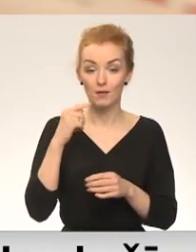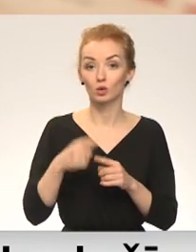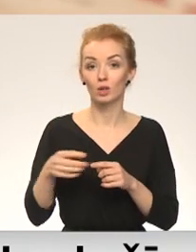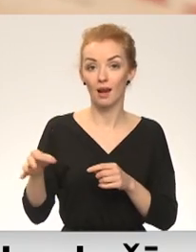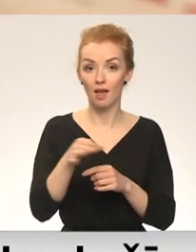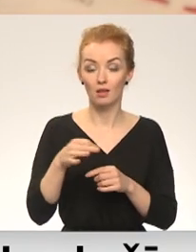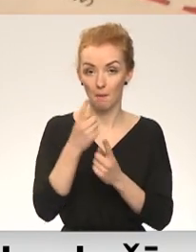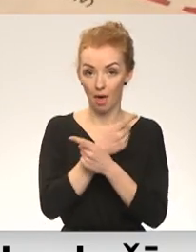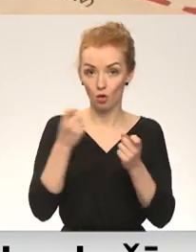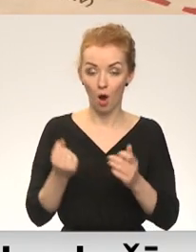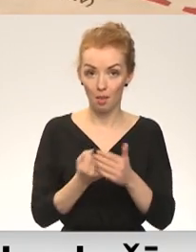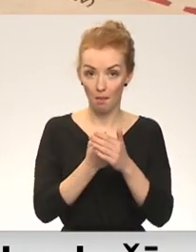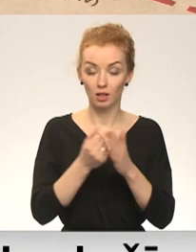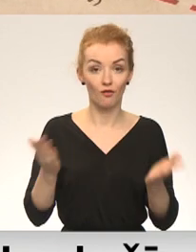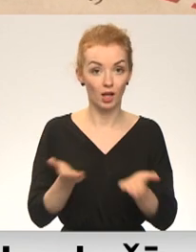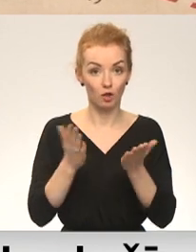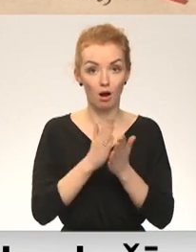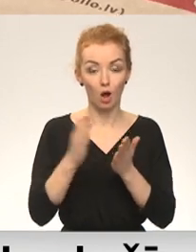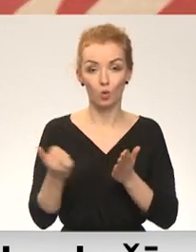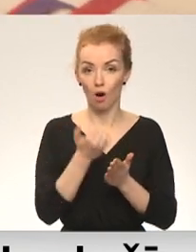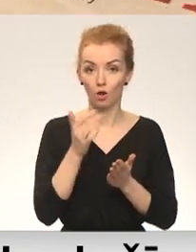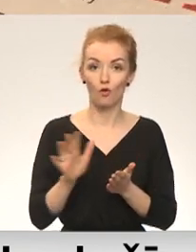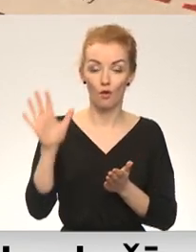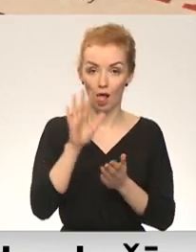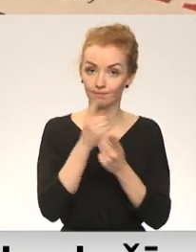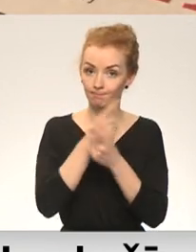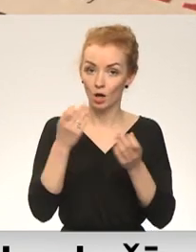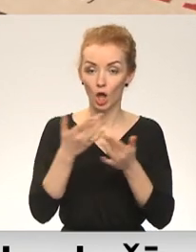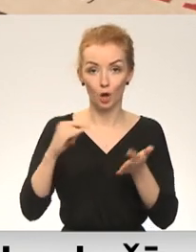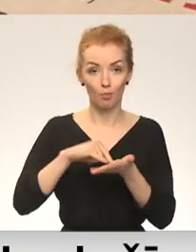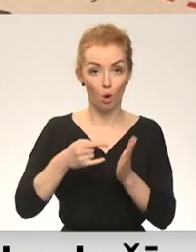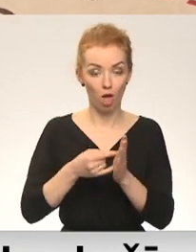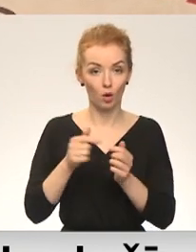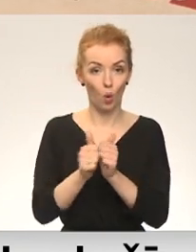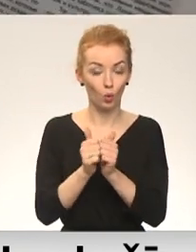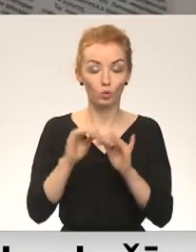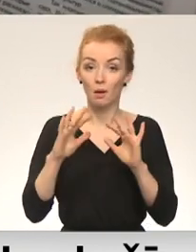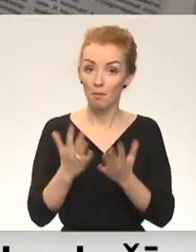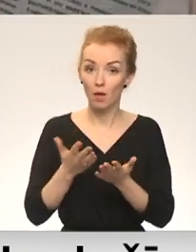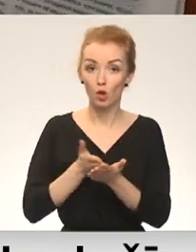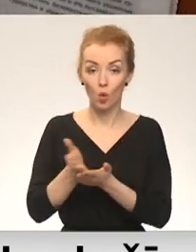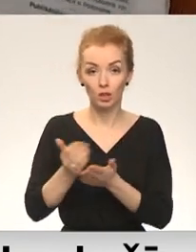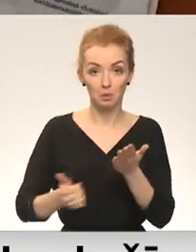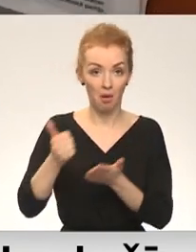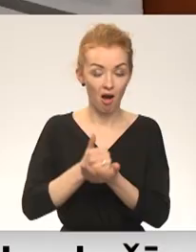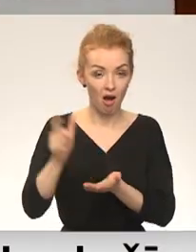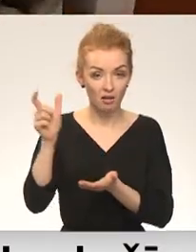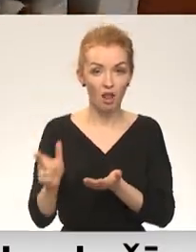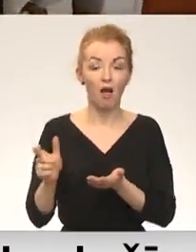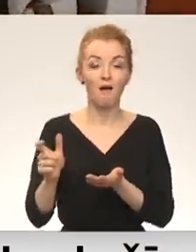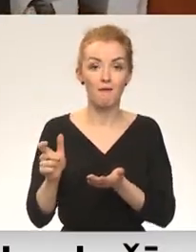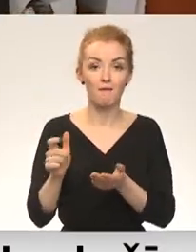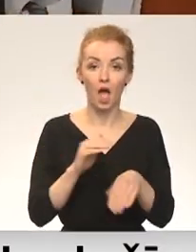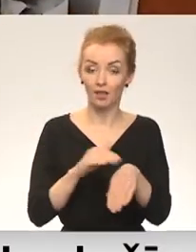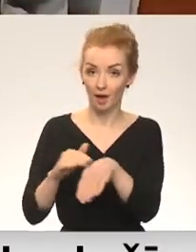atbalsta veicināšanai valsts ik gadu izsludina dažādus projektu konkursus. Vienlaikus nozeres pārstāvi nemitīgi